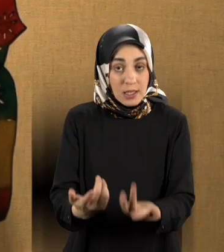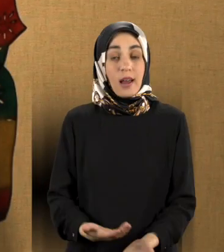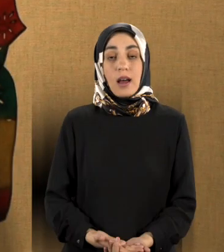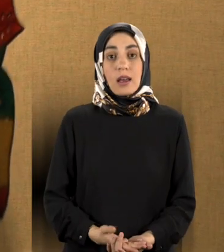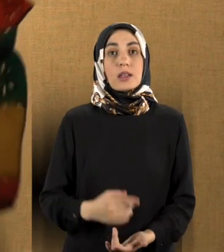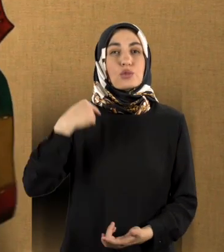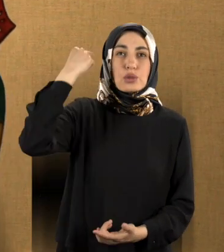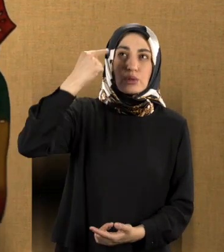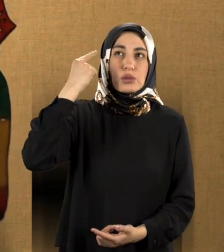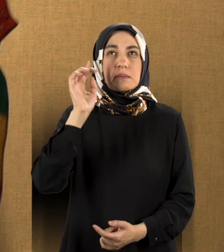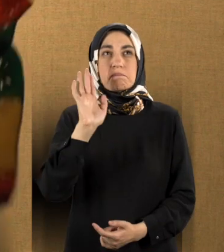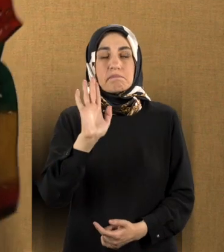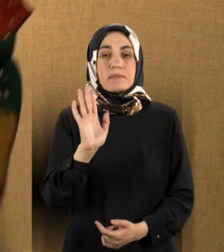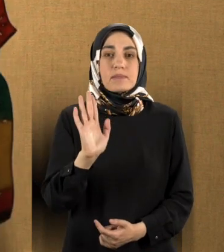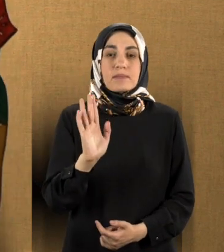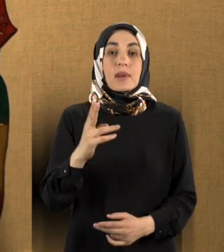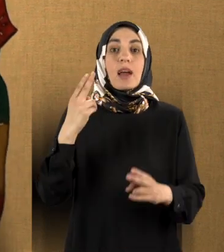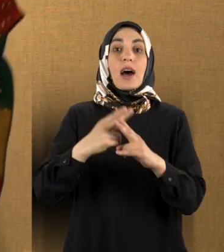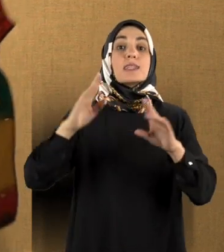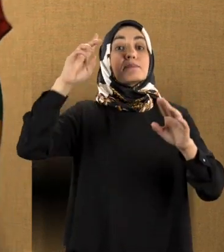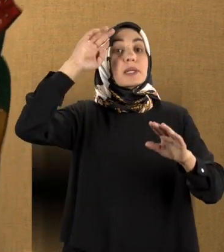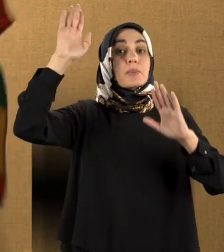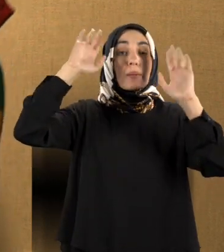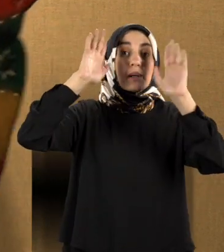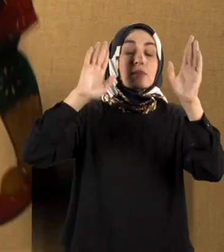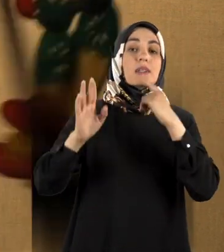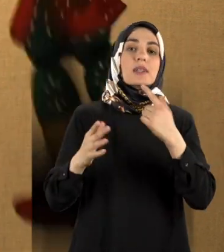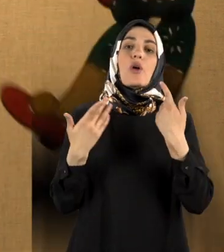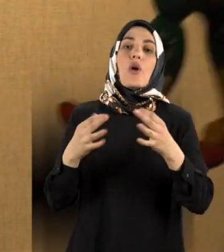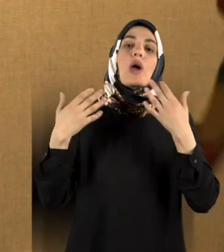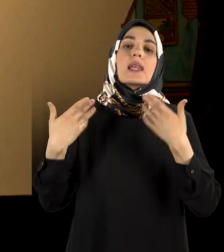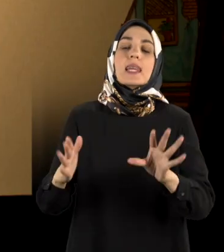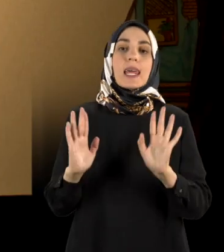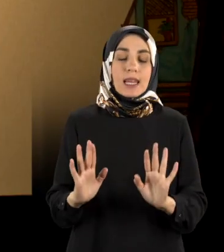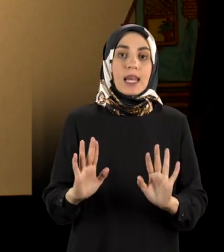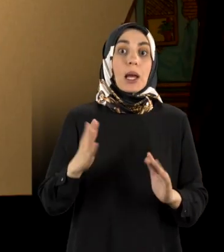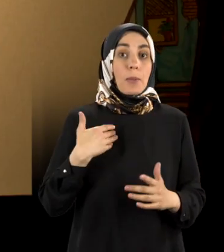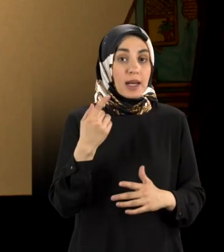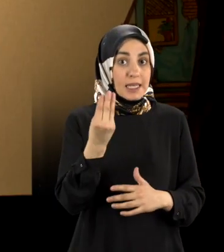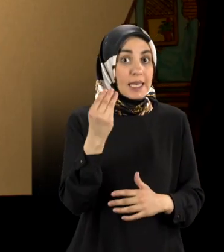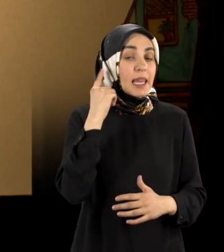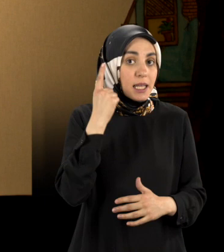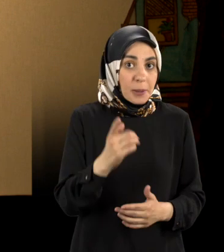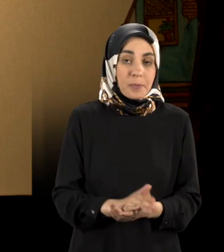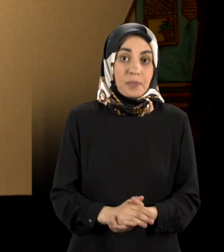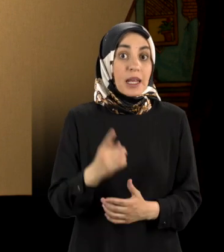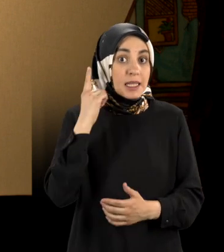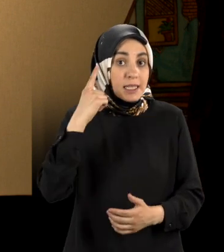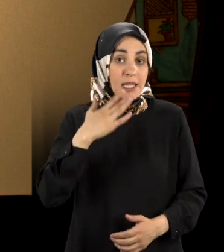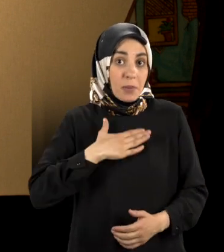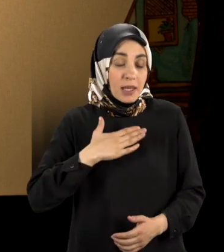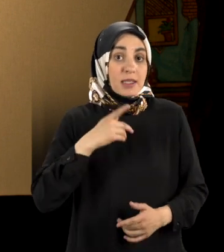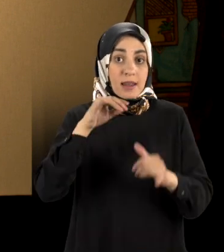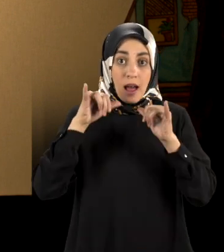selamlarız ya düşüneyim o zaman Hadi bye bye Vıy öyle değil efendim bak şimdi dinle